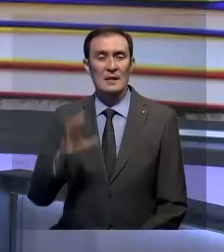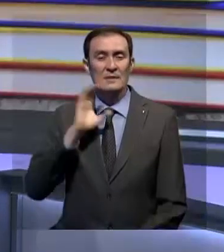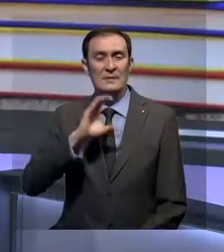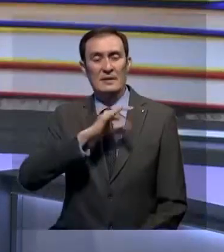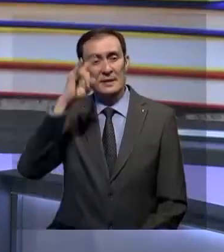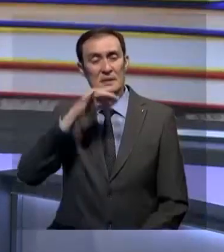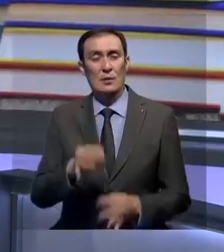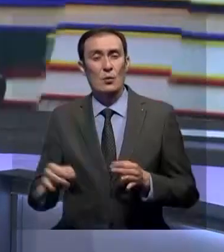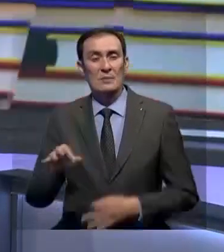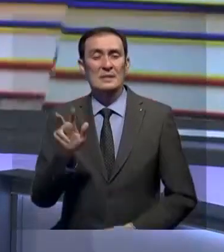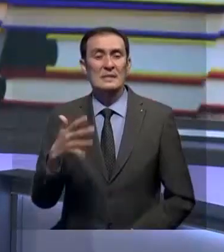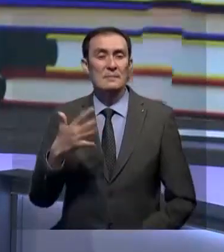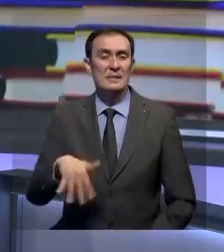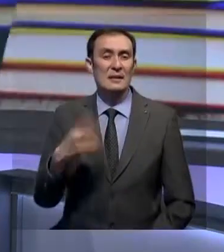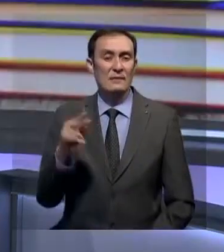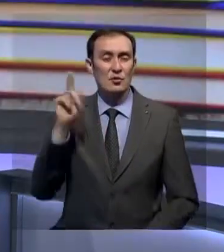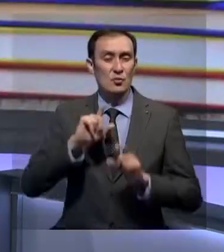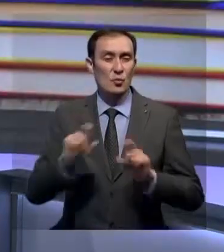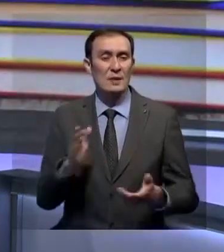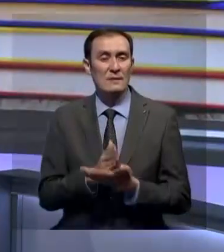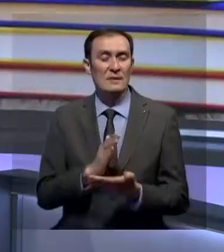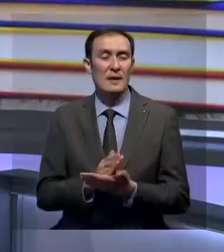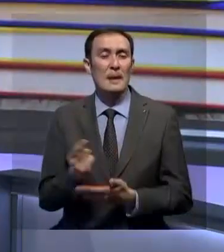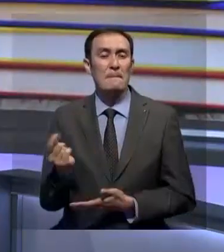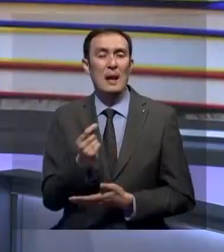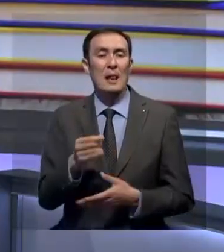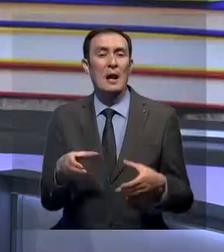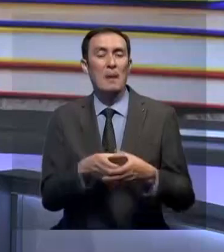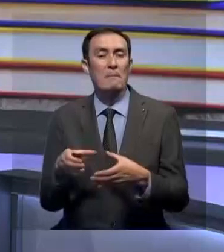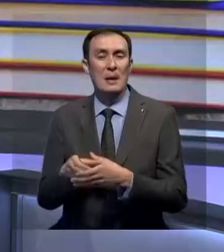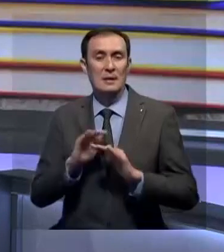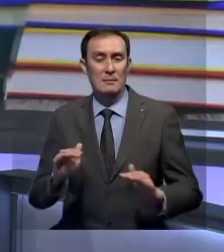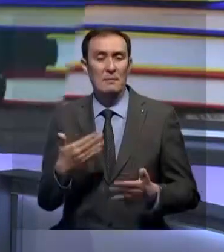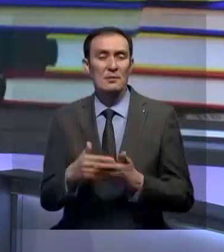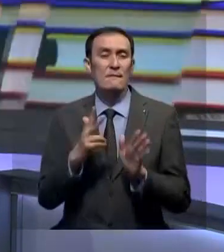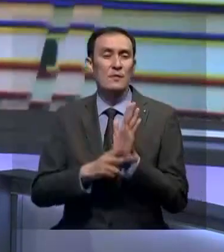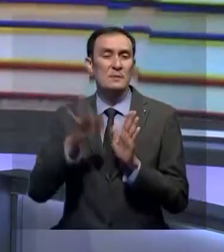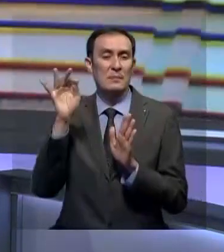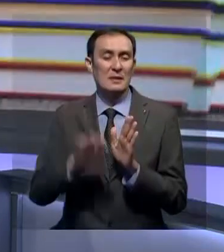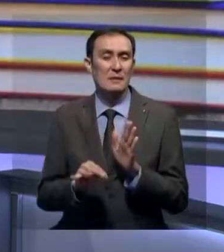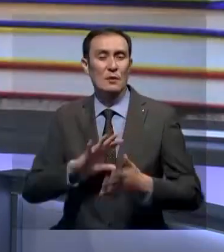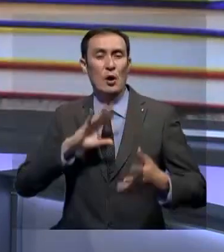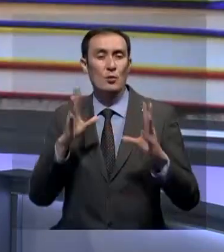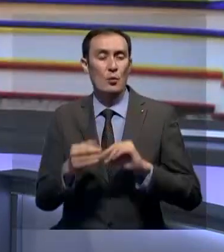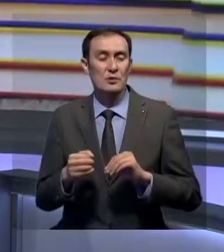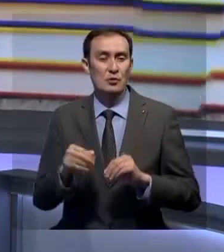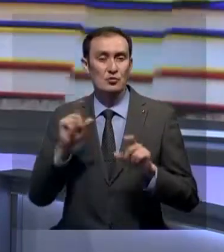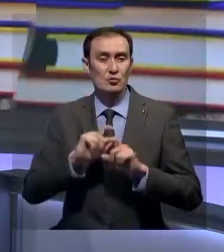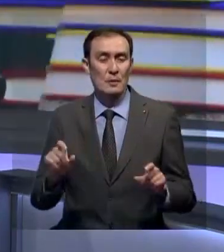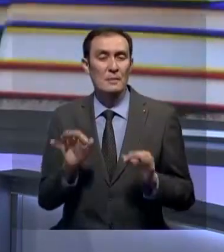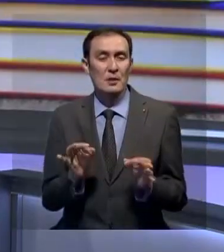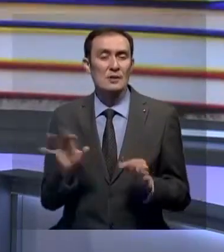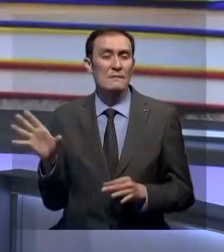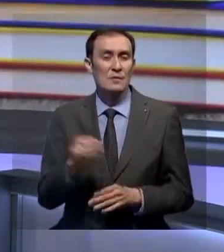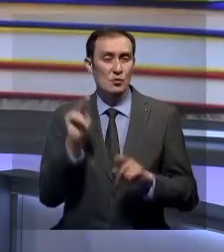В Североказахстанской области 352 школы считаются малокомплектными. Это почти 80% от общего количества.